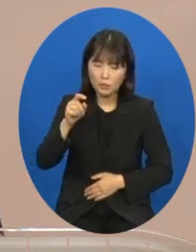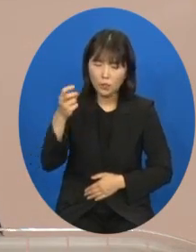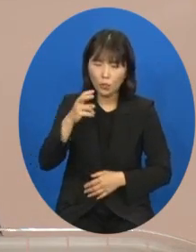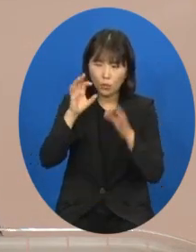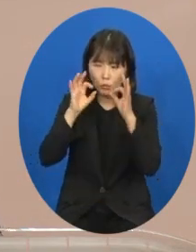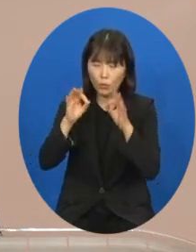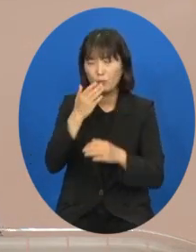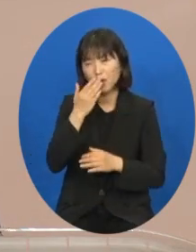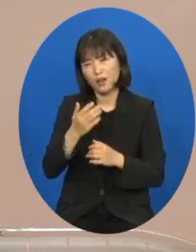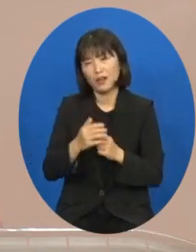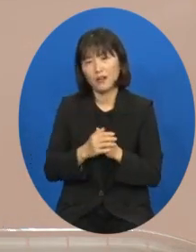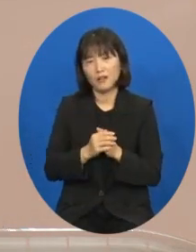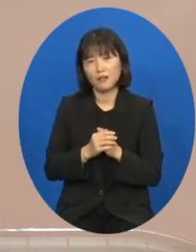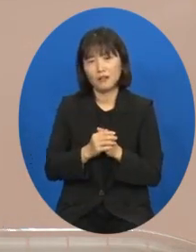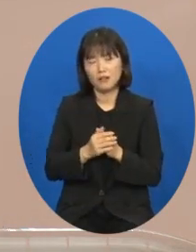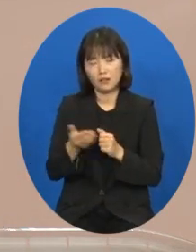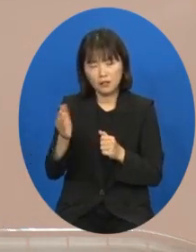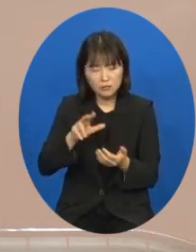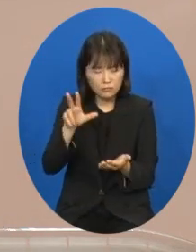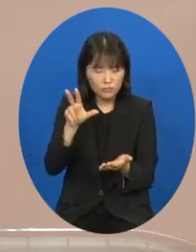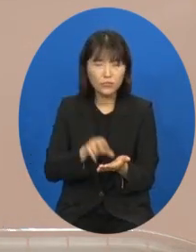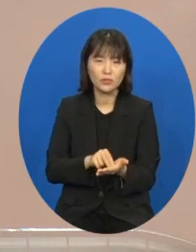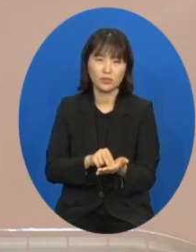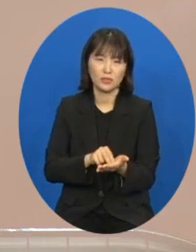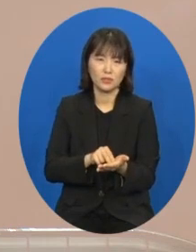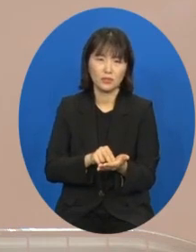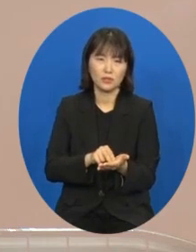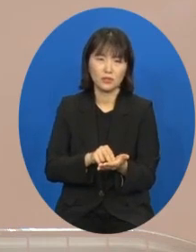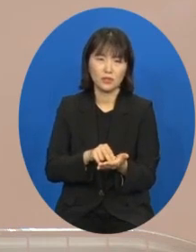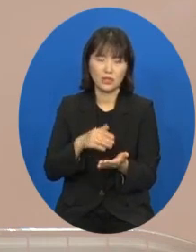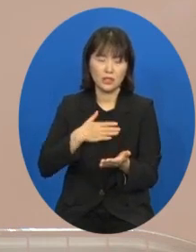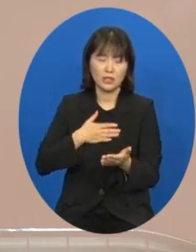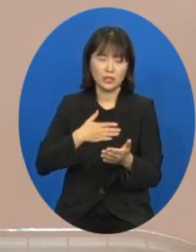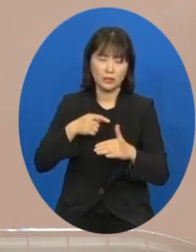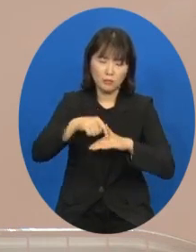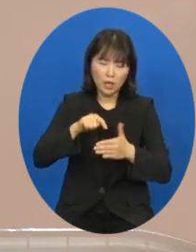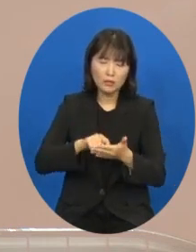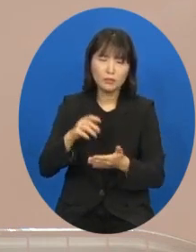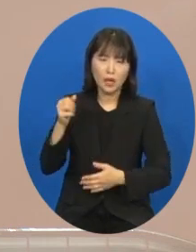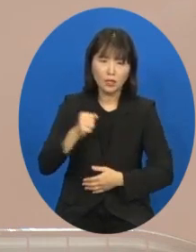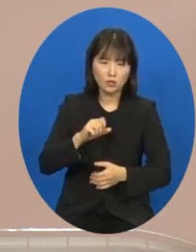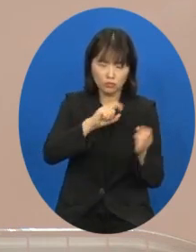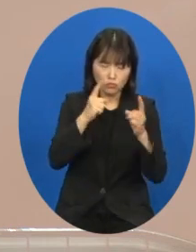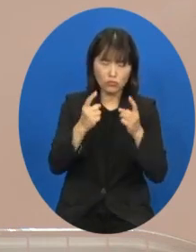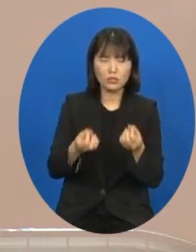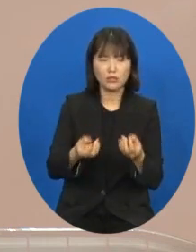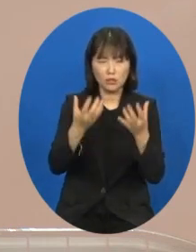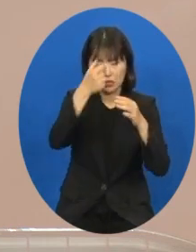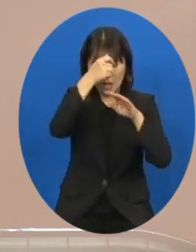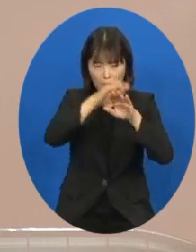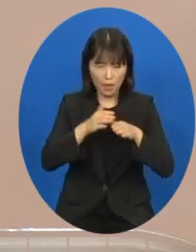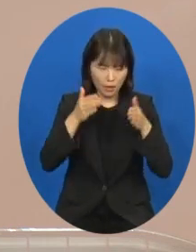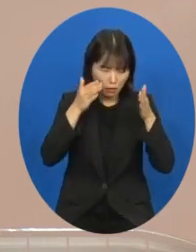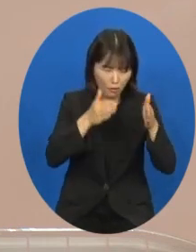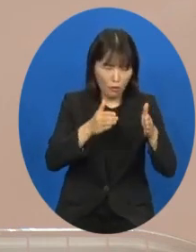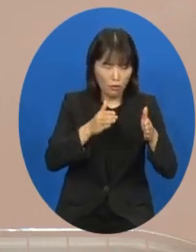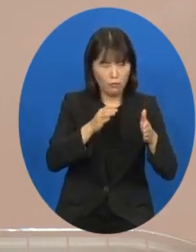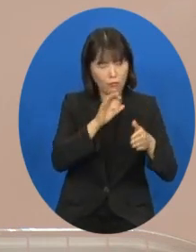보겠구나. 근데 문제는 내가 이런 마음 가지고 부활절 예배에 집중이 안 되는